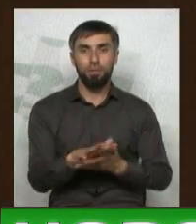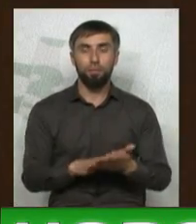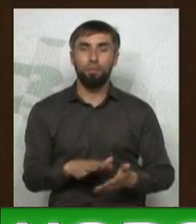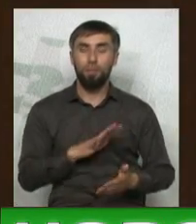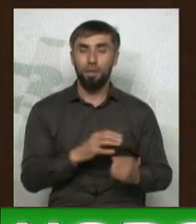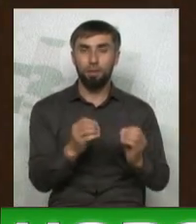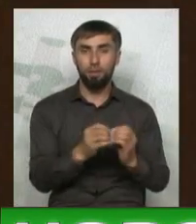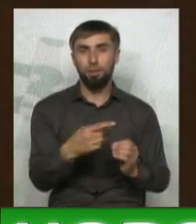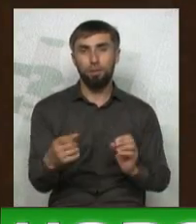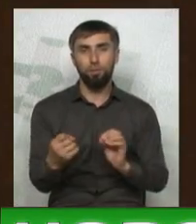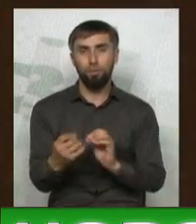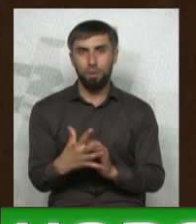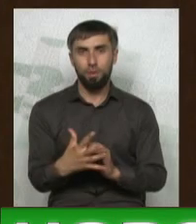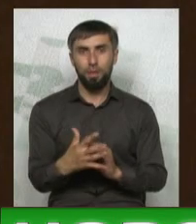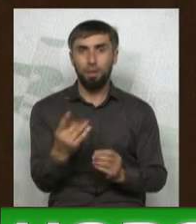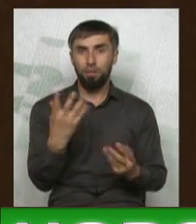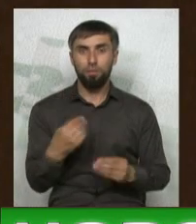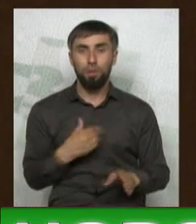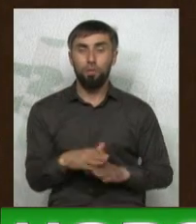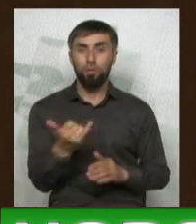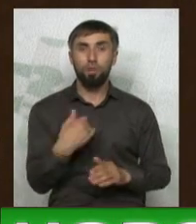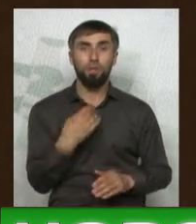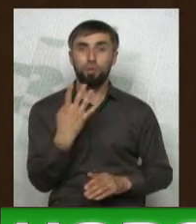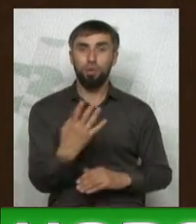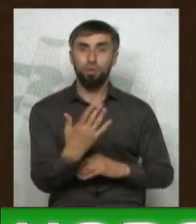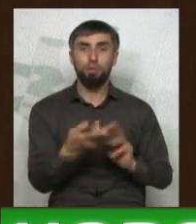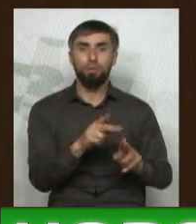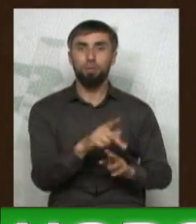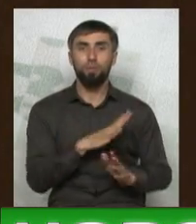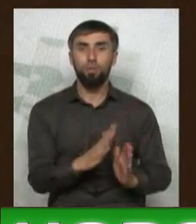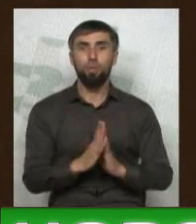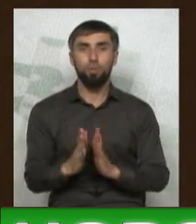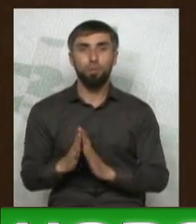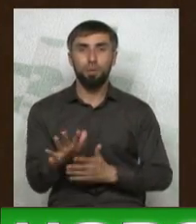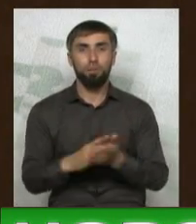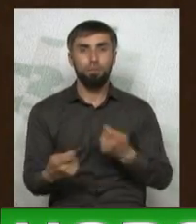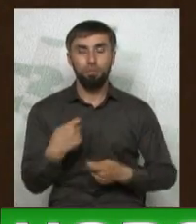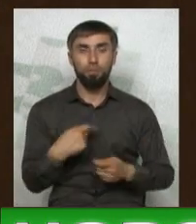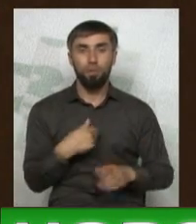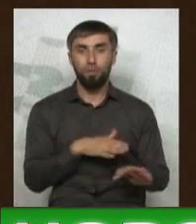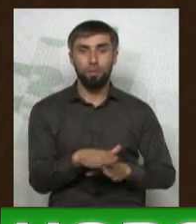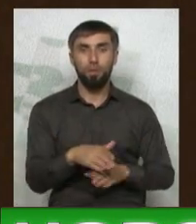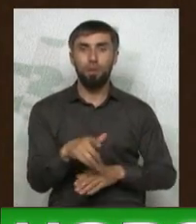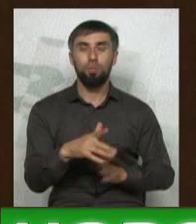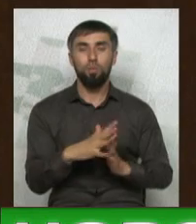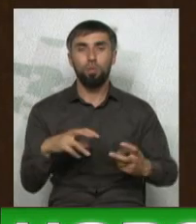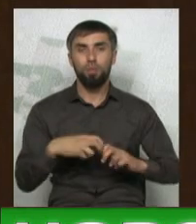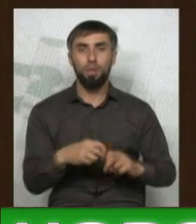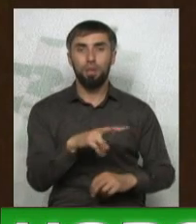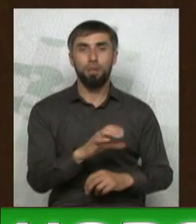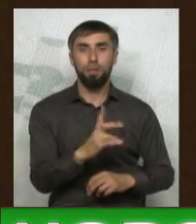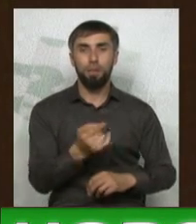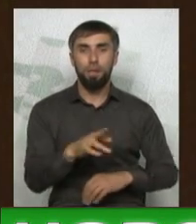10-15 заявок в день выполняется. Вот сегодня у нас 4 заявки мы уже выполнили. В основном самые проблемные улицы – это у нас Лесная,